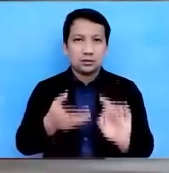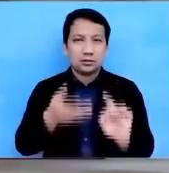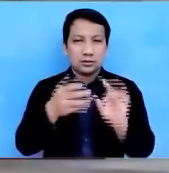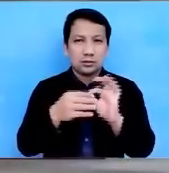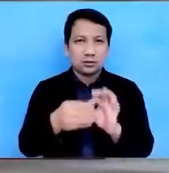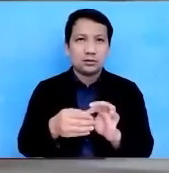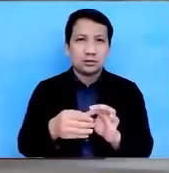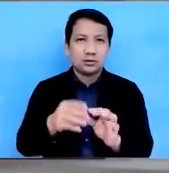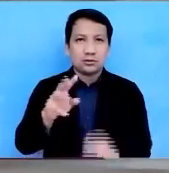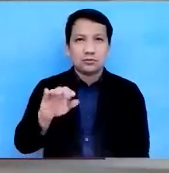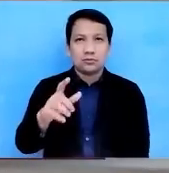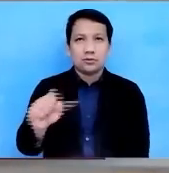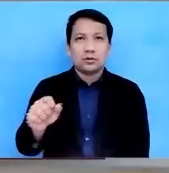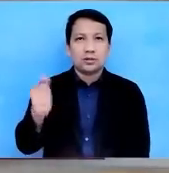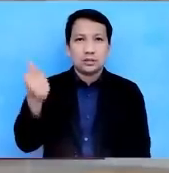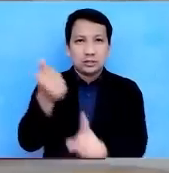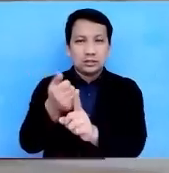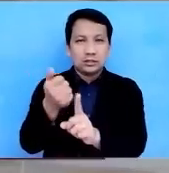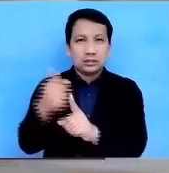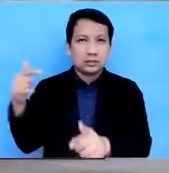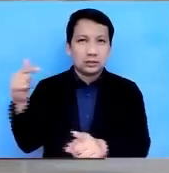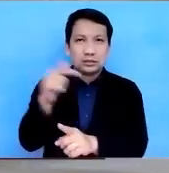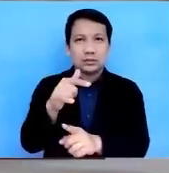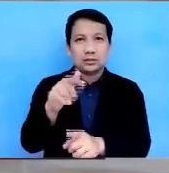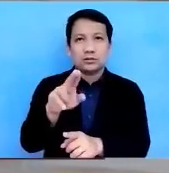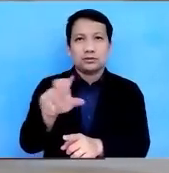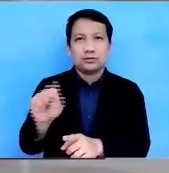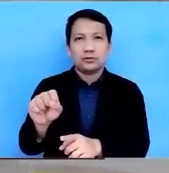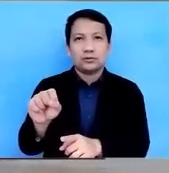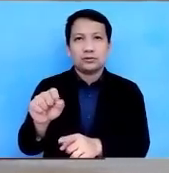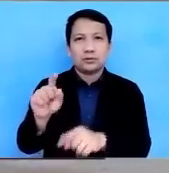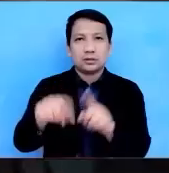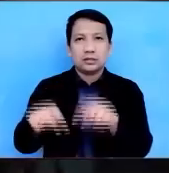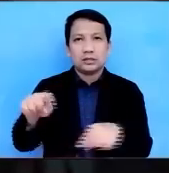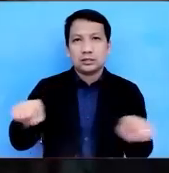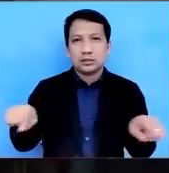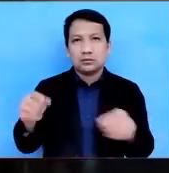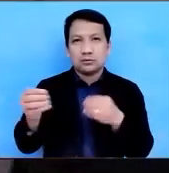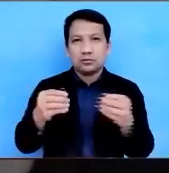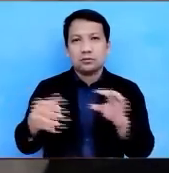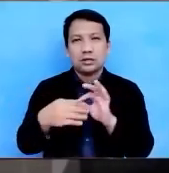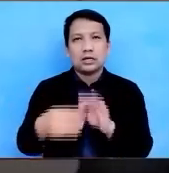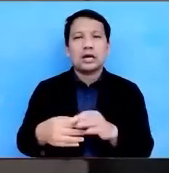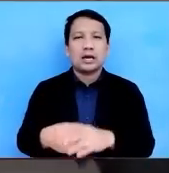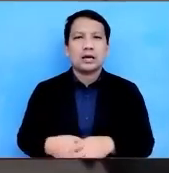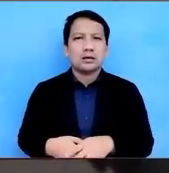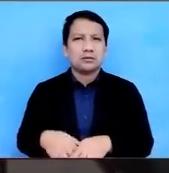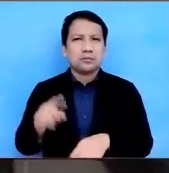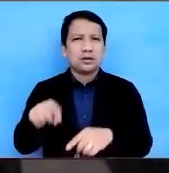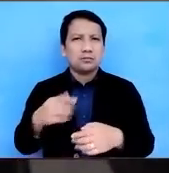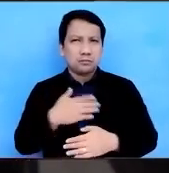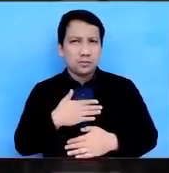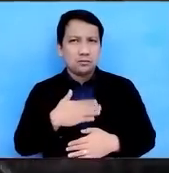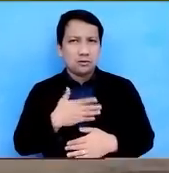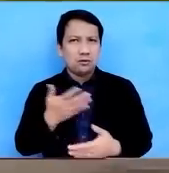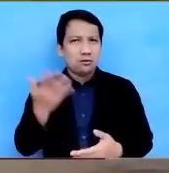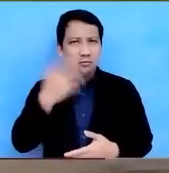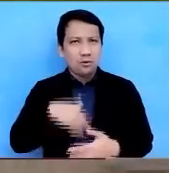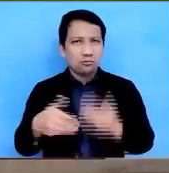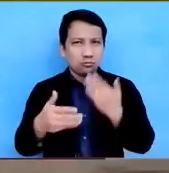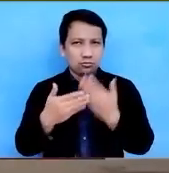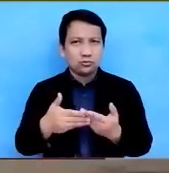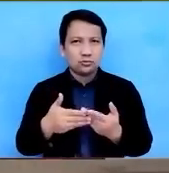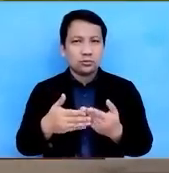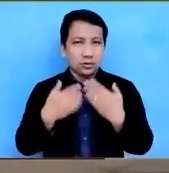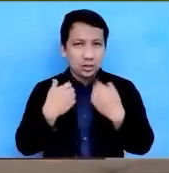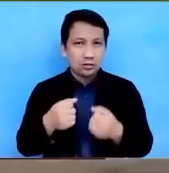Warthog, ay isang attack aircraft na ginagamit ng US Air Force sa iba't ibang operasyon. Maraming natuwa sa tila magandang balita dahil palalaksin daw